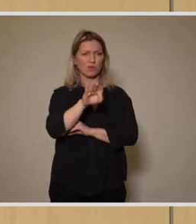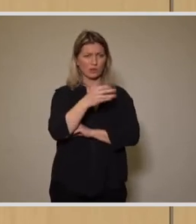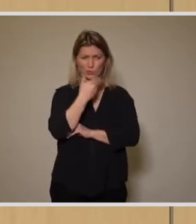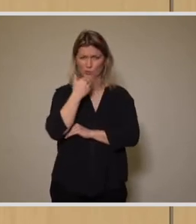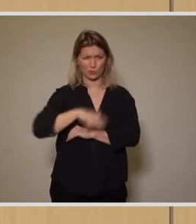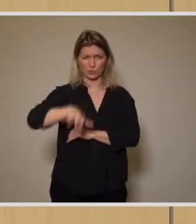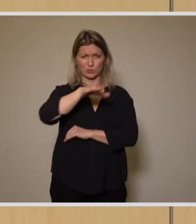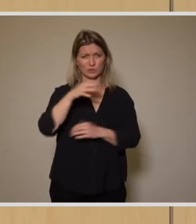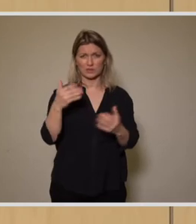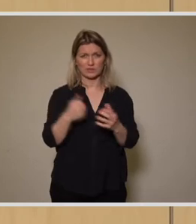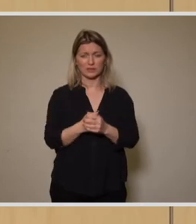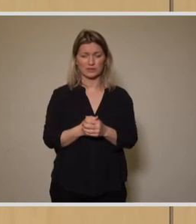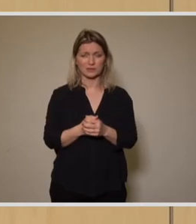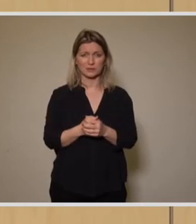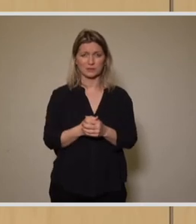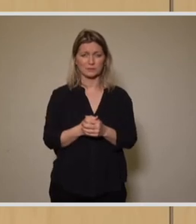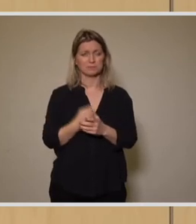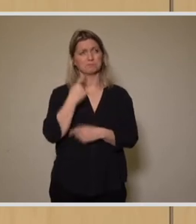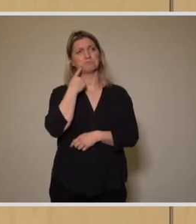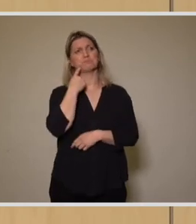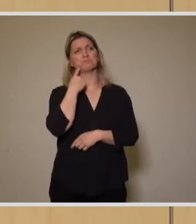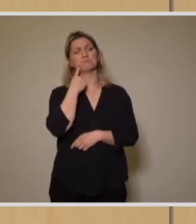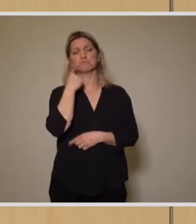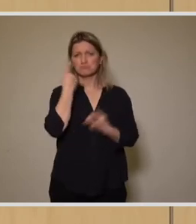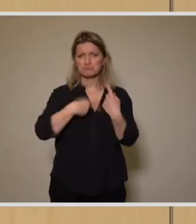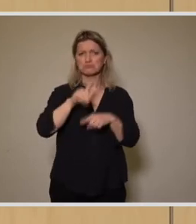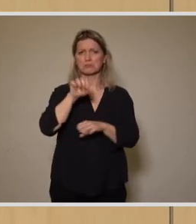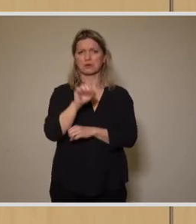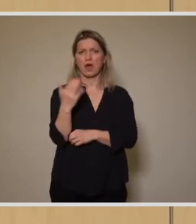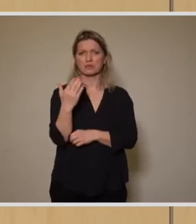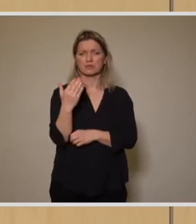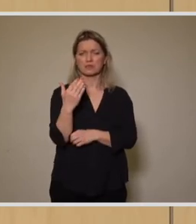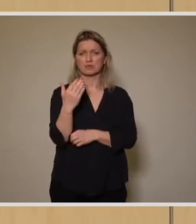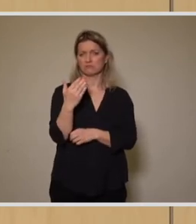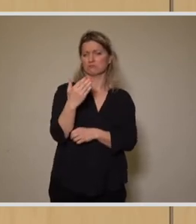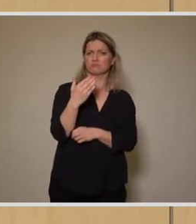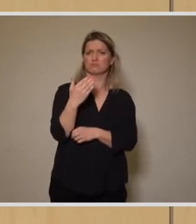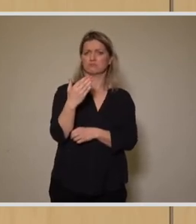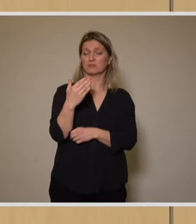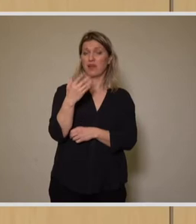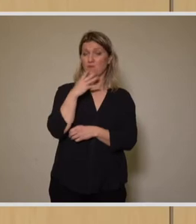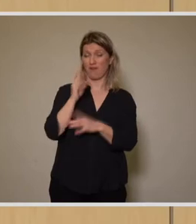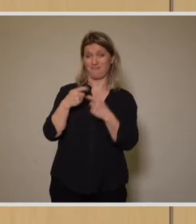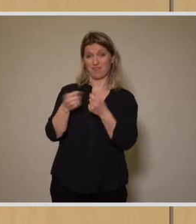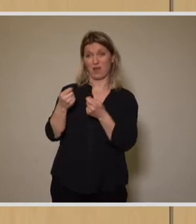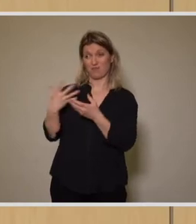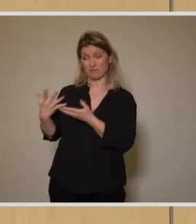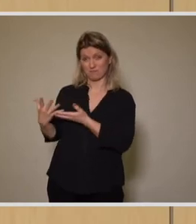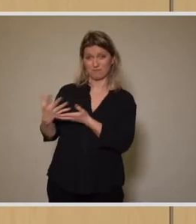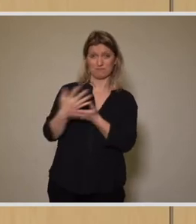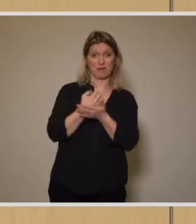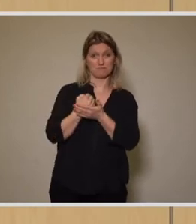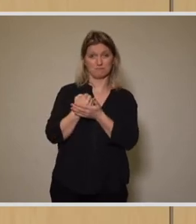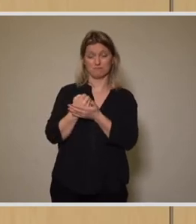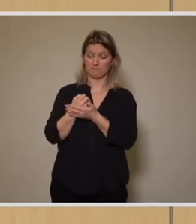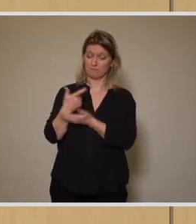Verfügung stehen. Dem könnte man Abhilfe schaffen, zumindest indem ein Teil des Verkaufserlöses für den